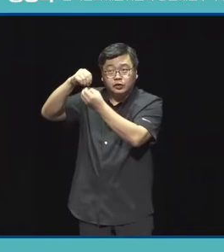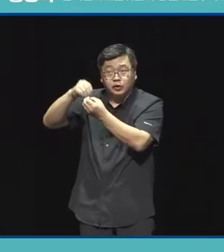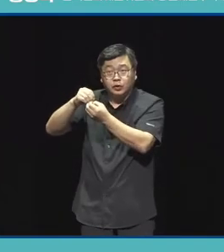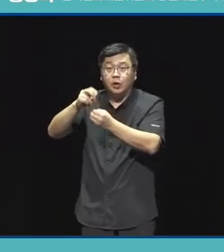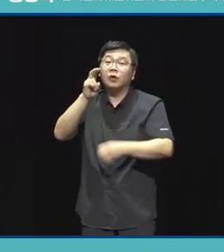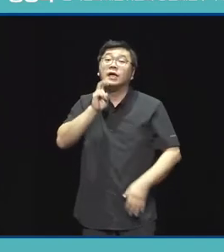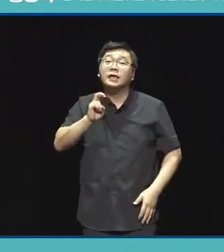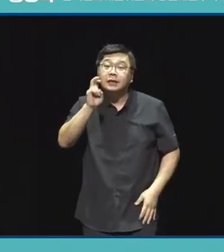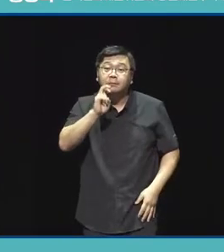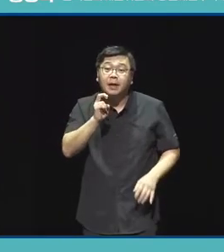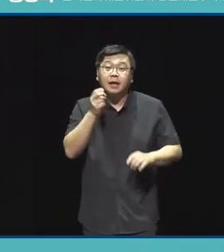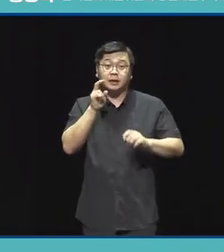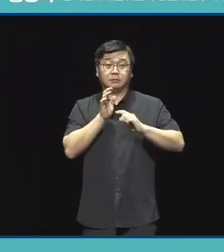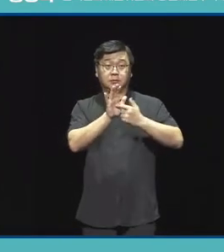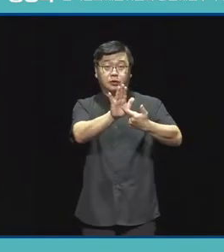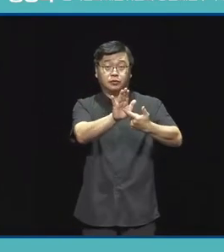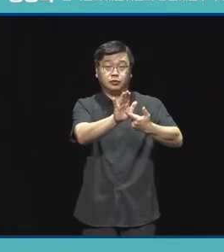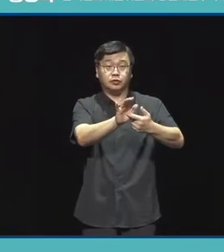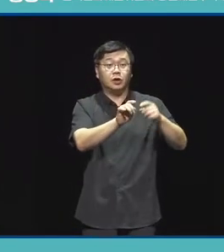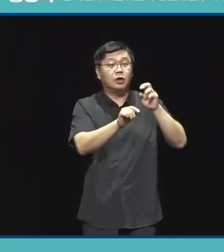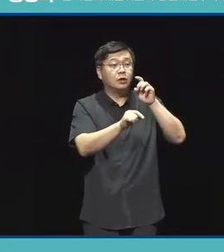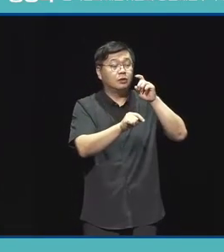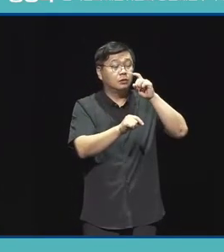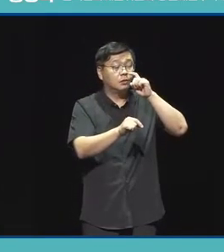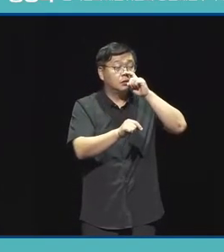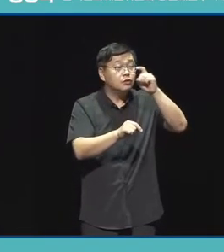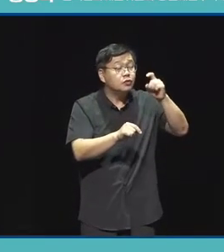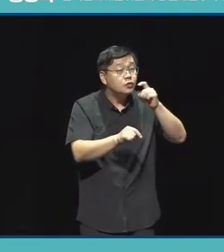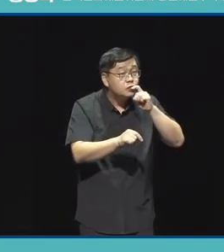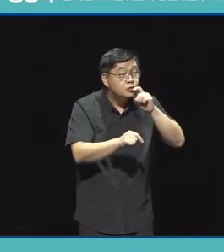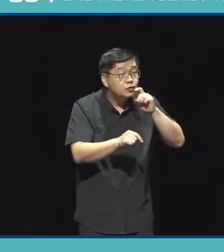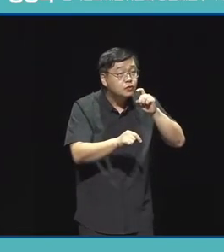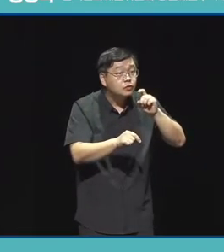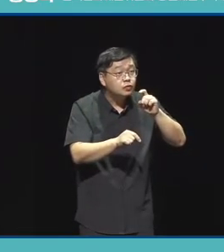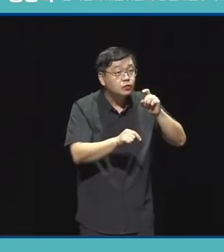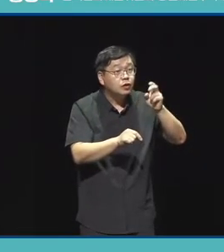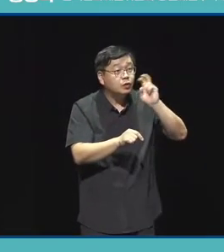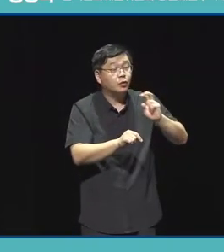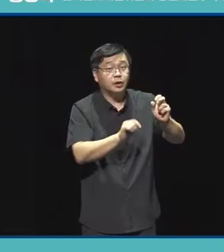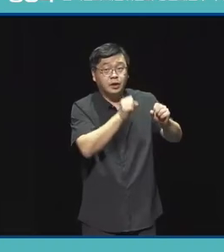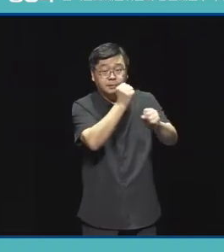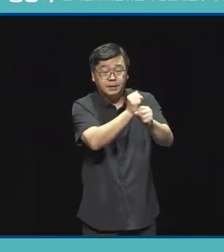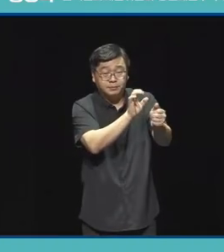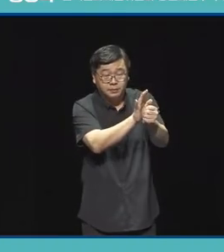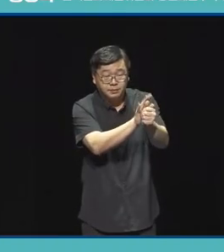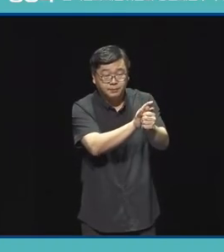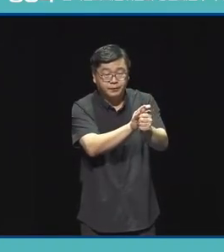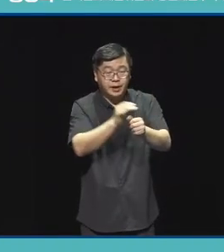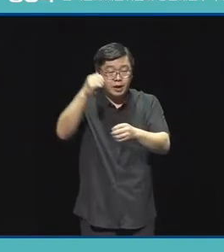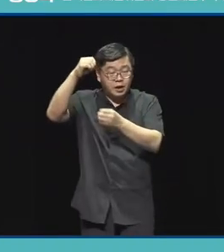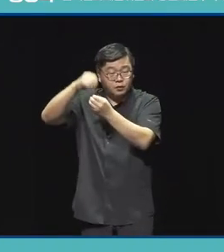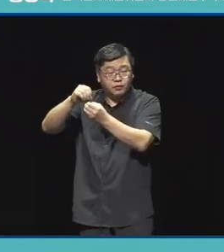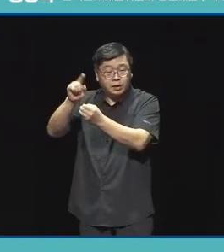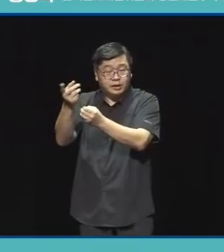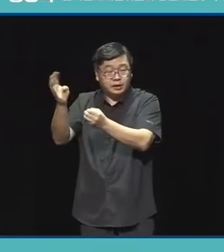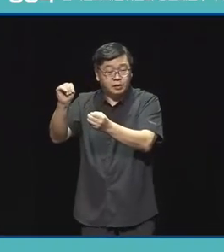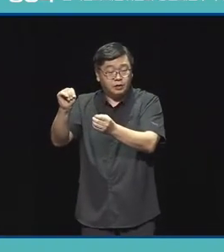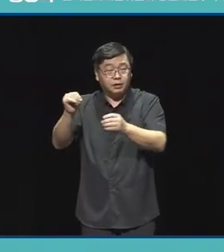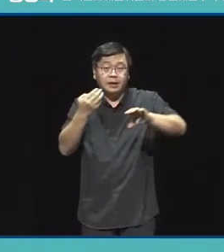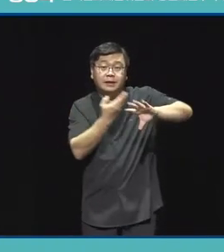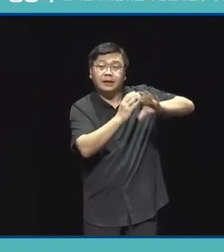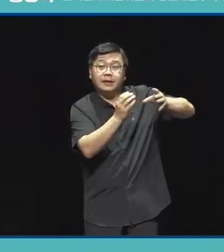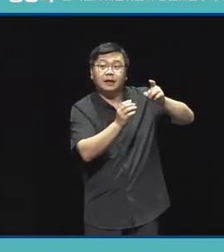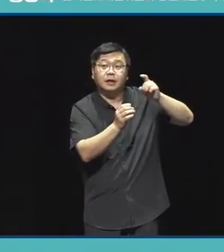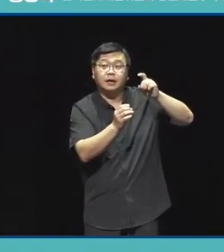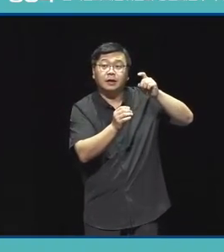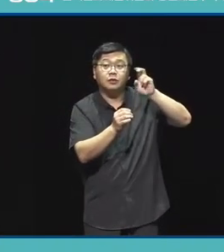유형을 구분해서 운영을 할 예정이고요 사업 예산은 총 2억입니다 국악 1억 그다음에 양악 1억이고요 지원